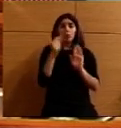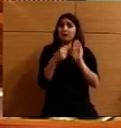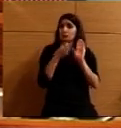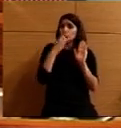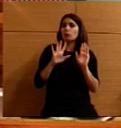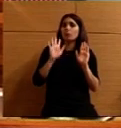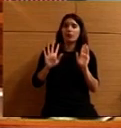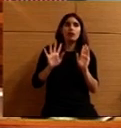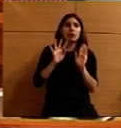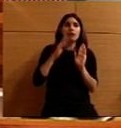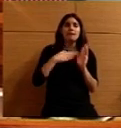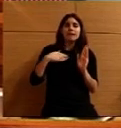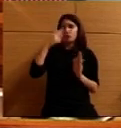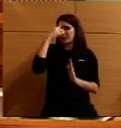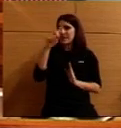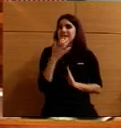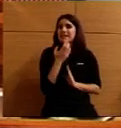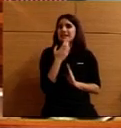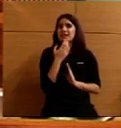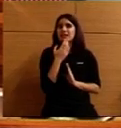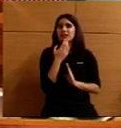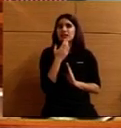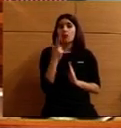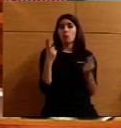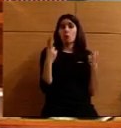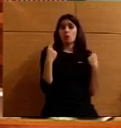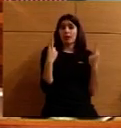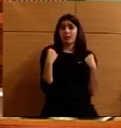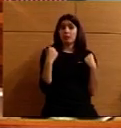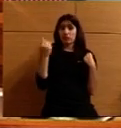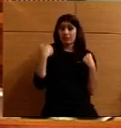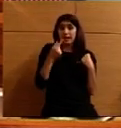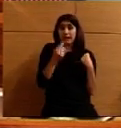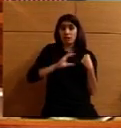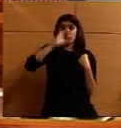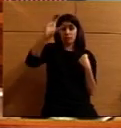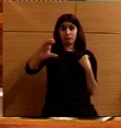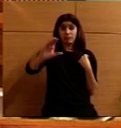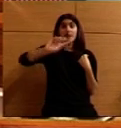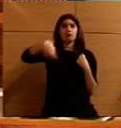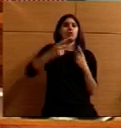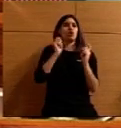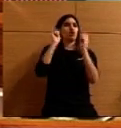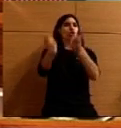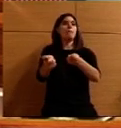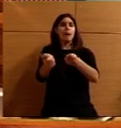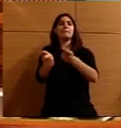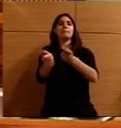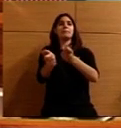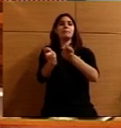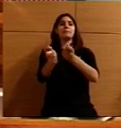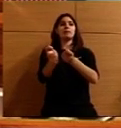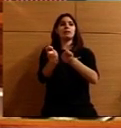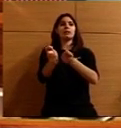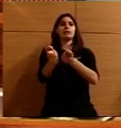costat, el que volíem saber és, una vegada els municipis reben aquests diners, a l'hora d'adjudicar, en què tenen